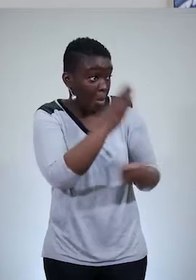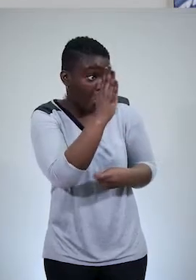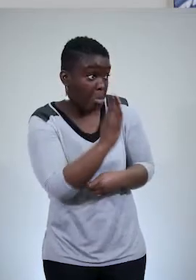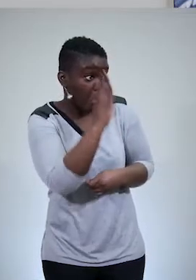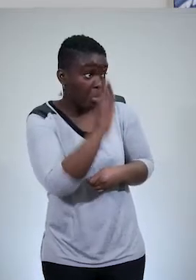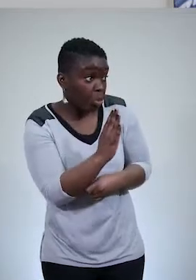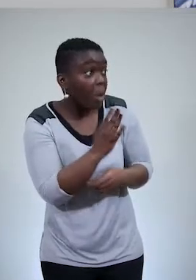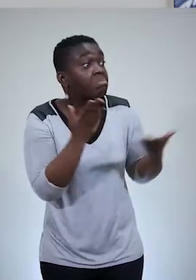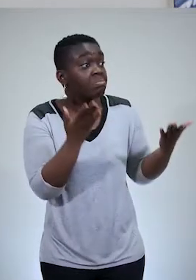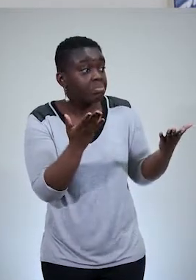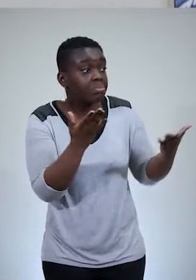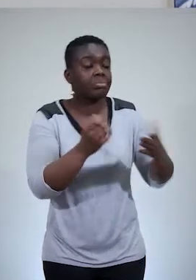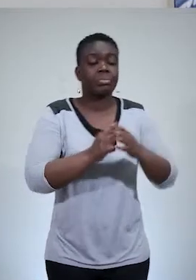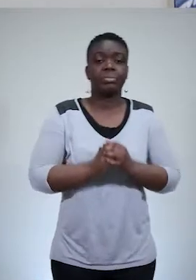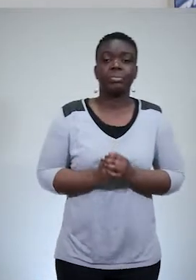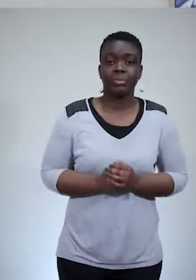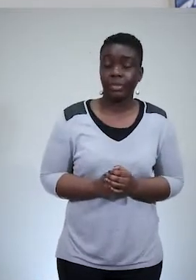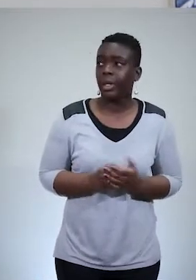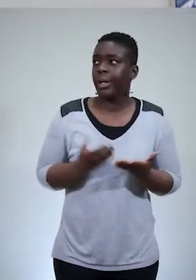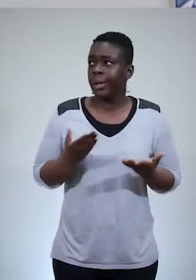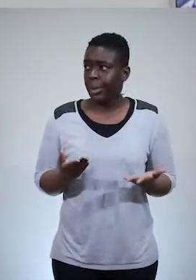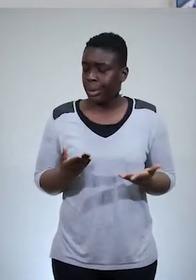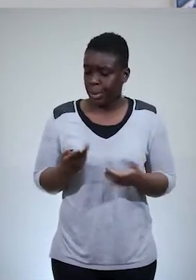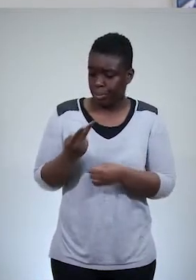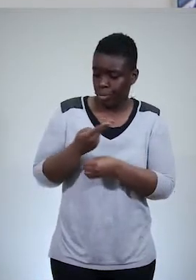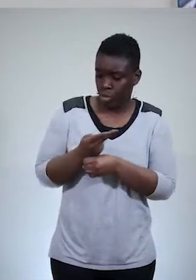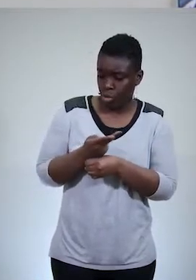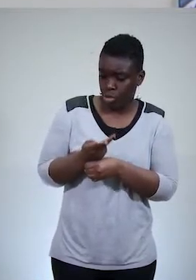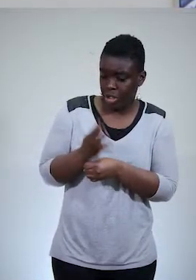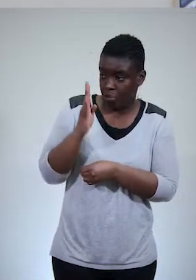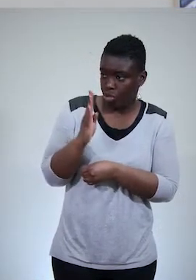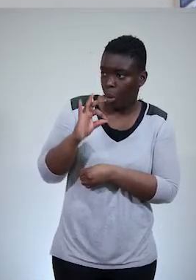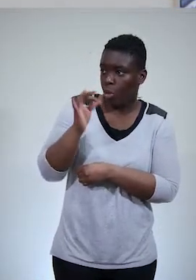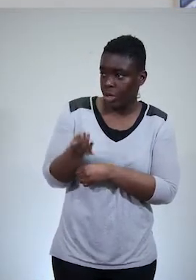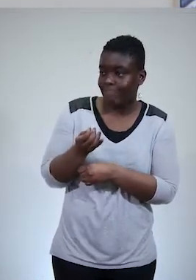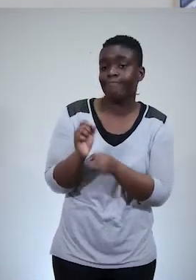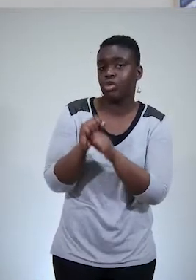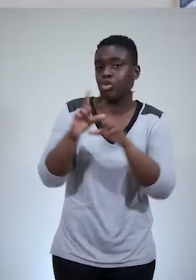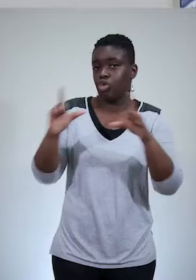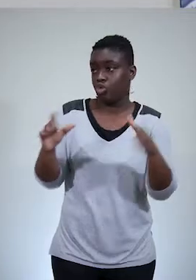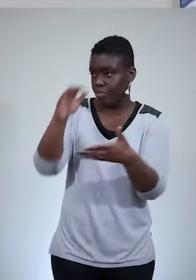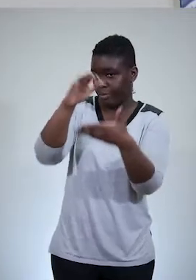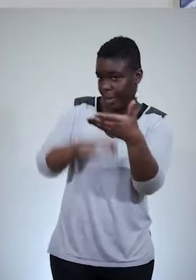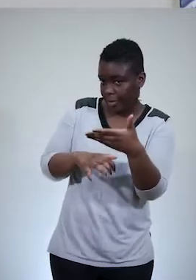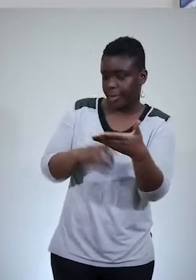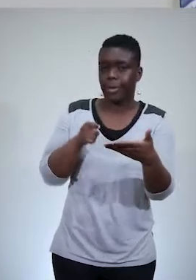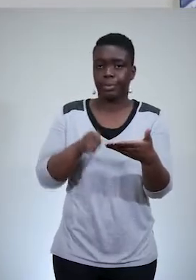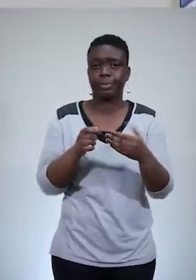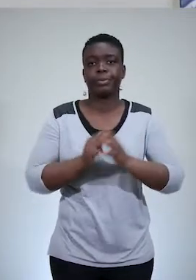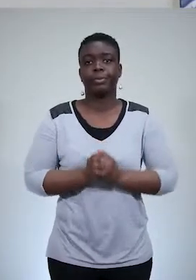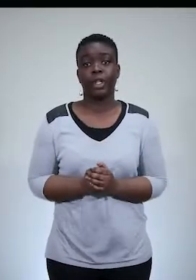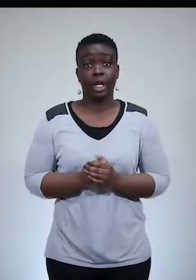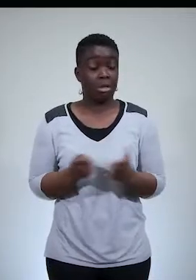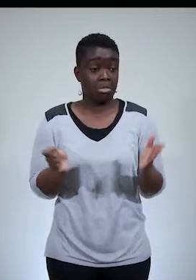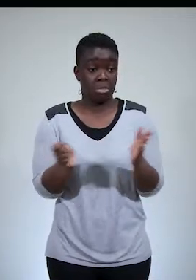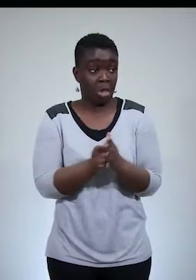c'est comme ça que j'ai été amenée à rencontrer Framatome le jour de l'événement. Eh bien, nous avons participé au forum ESSEC